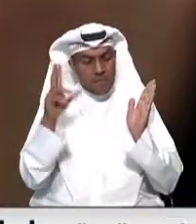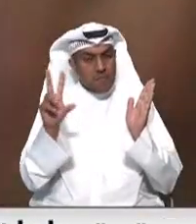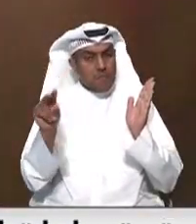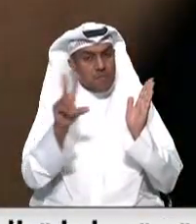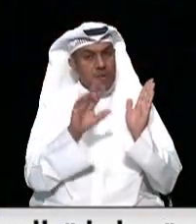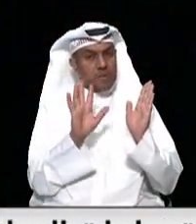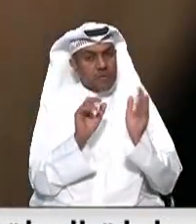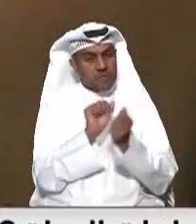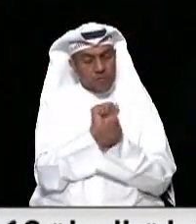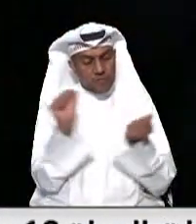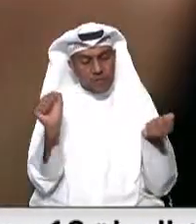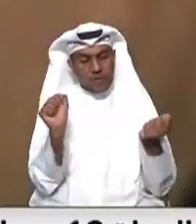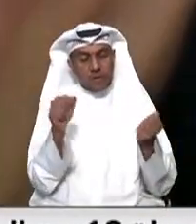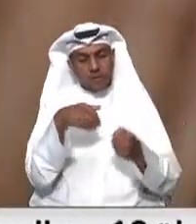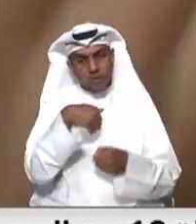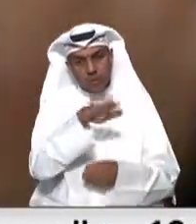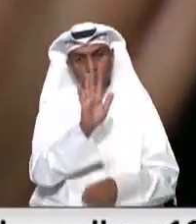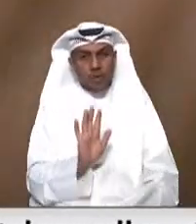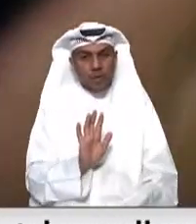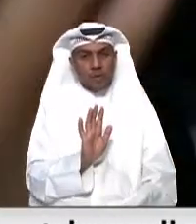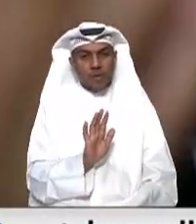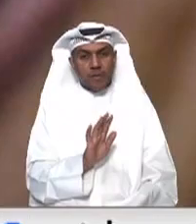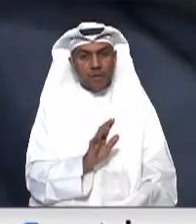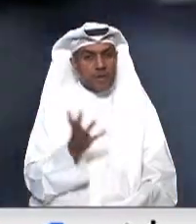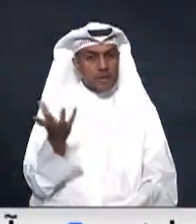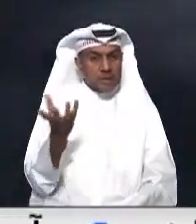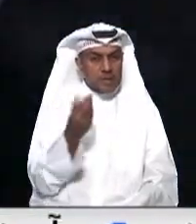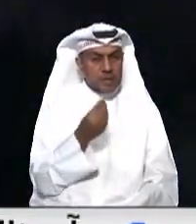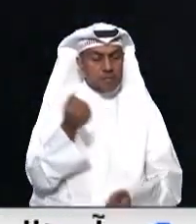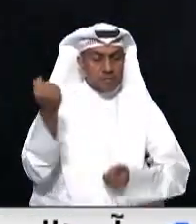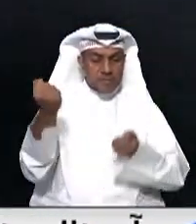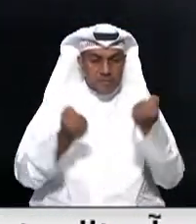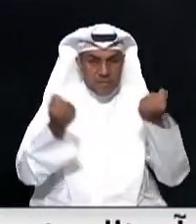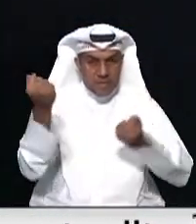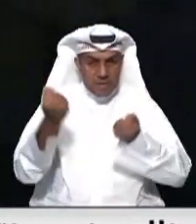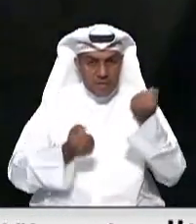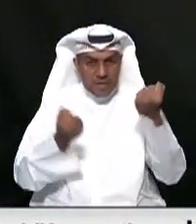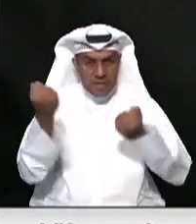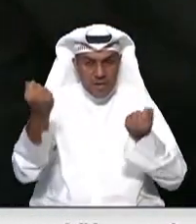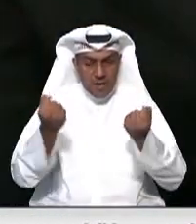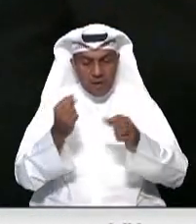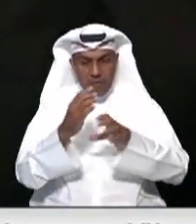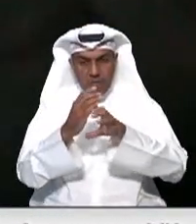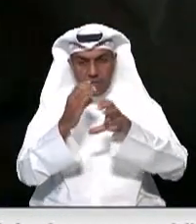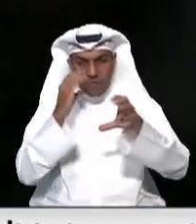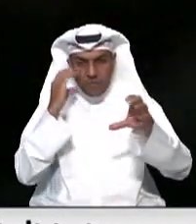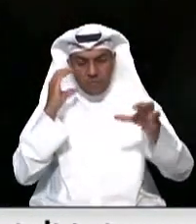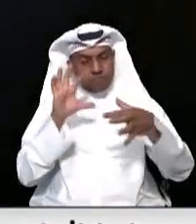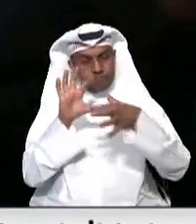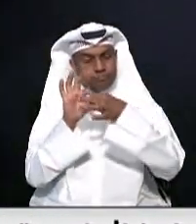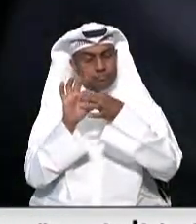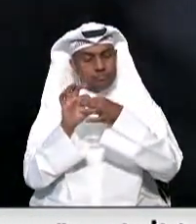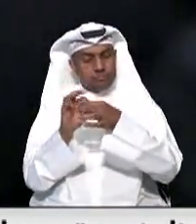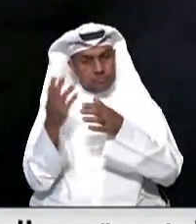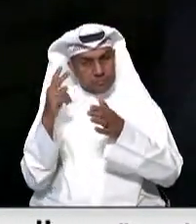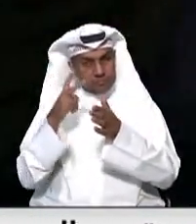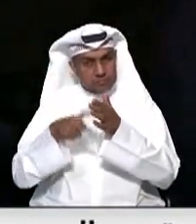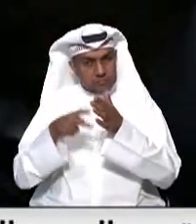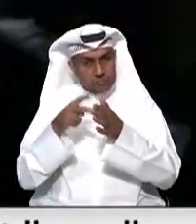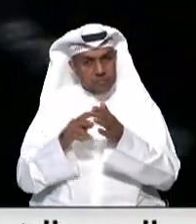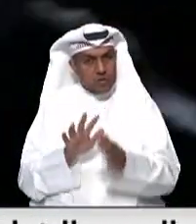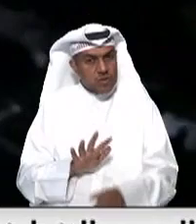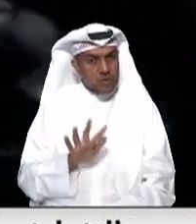وأضافت المصادر أن التجاوزات تشمل عدم دخول شاحنات المساعدات بالكميات المتفق عليها لشمالي